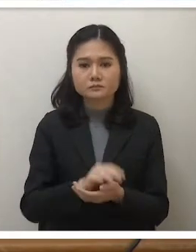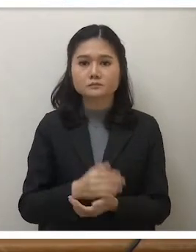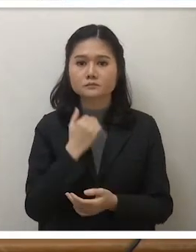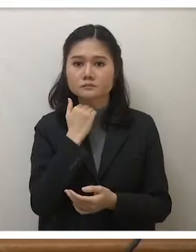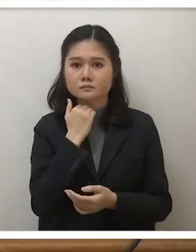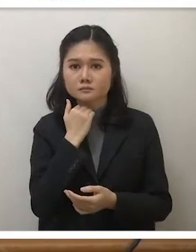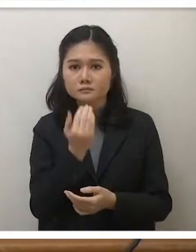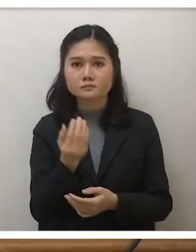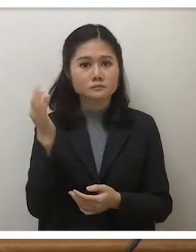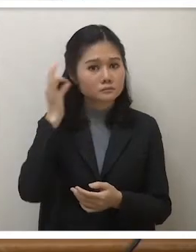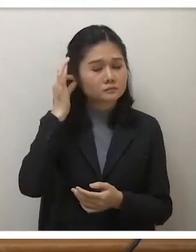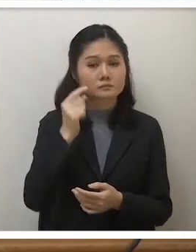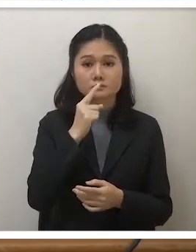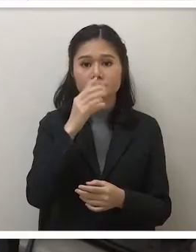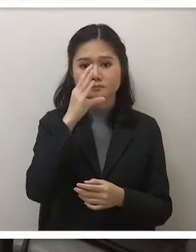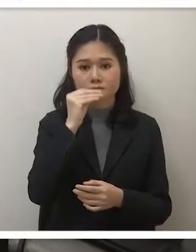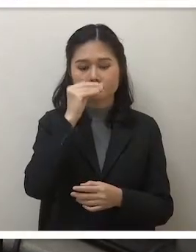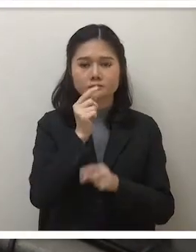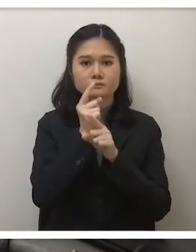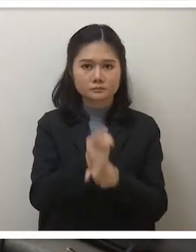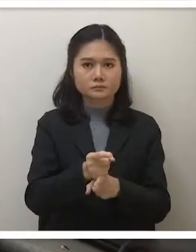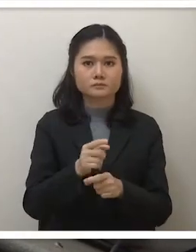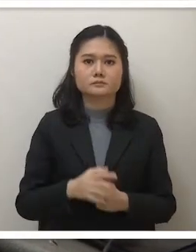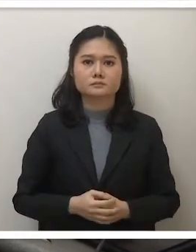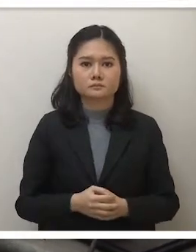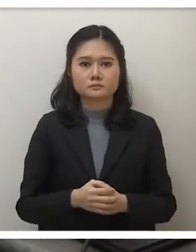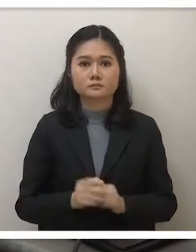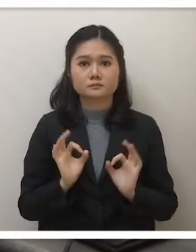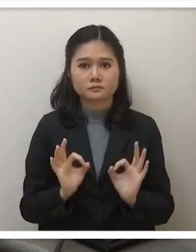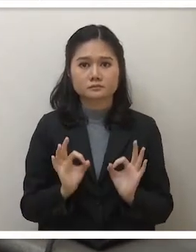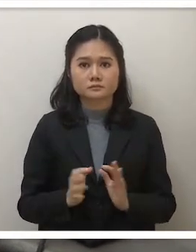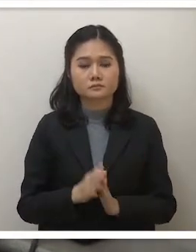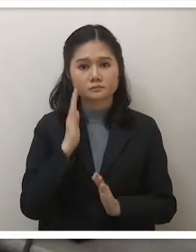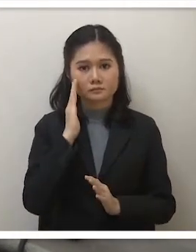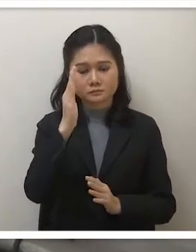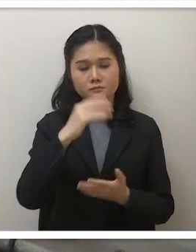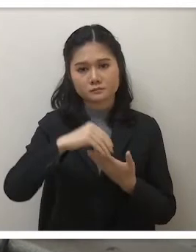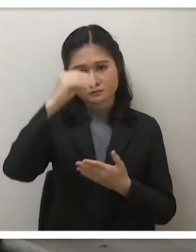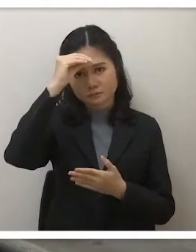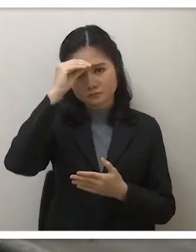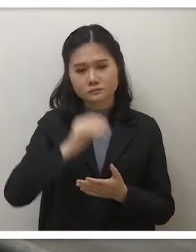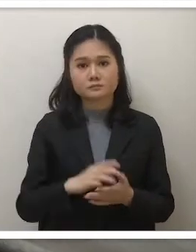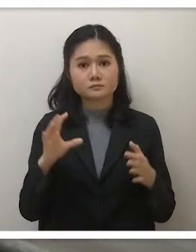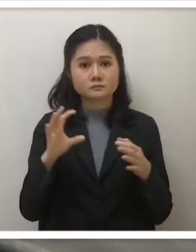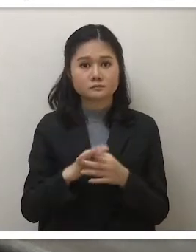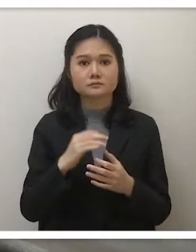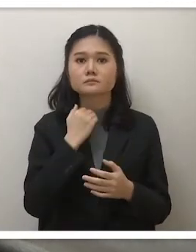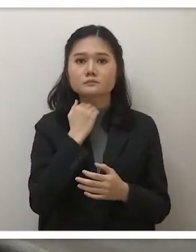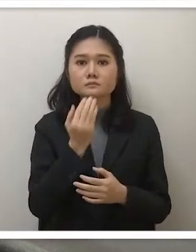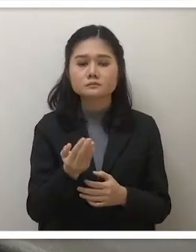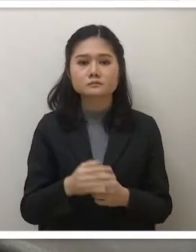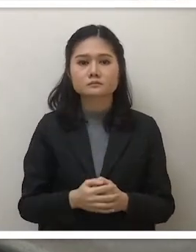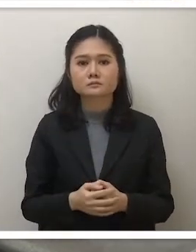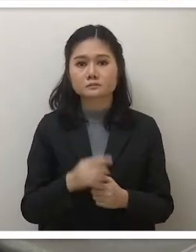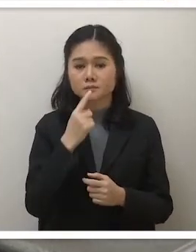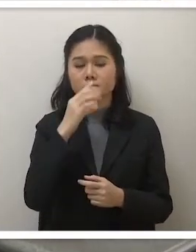เข้ามาปากขยับตามเลยนะครับโอเคนะครับในครั้งต่อไปเราจะได้เรียนเกี่ยวกับการใช้เสียง